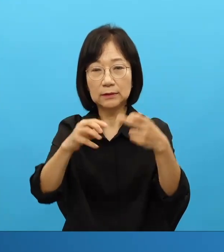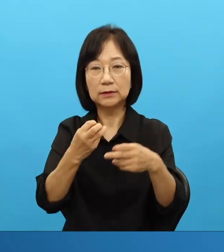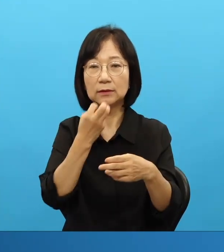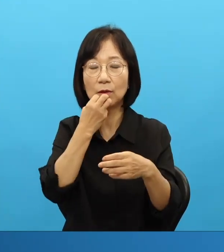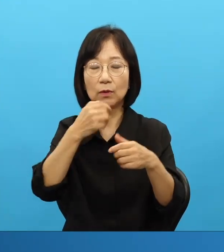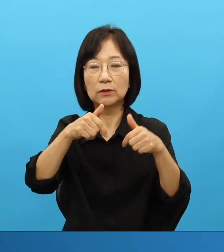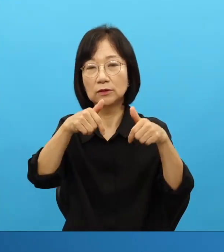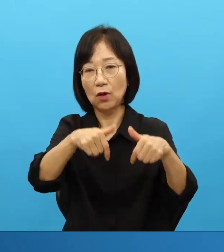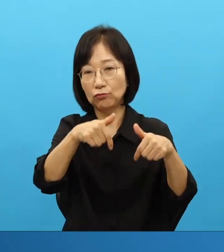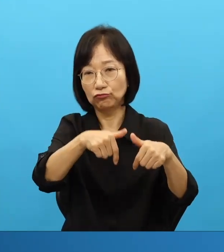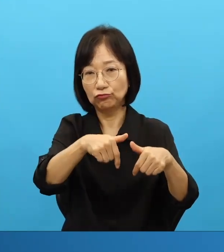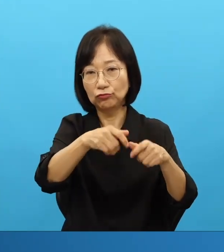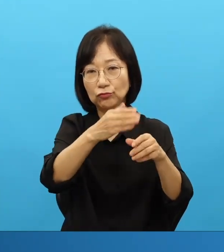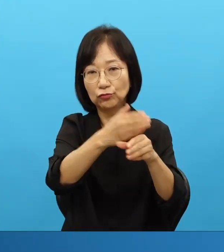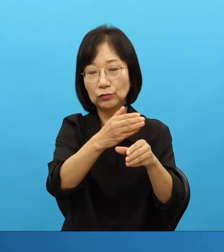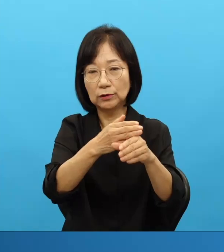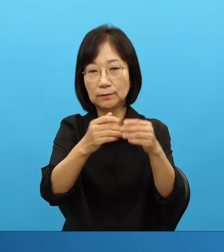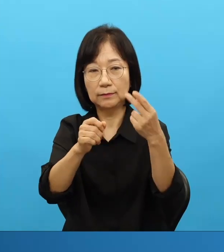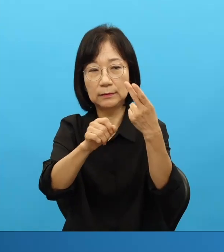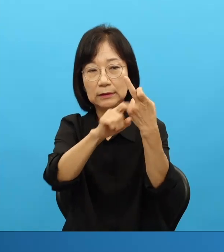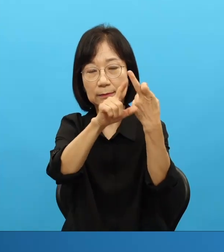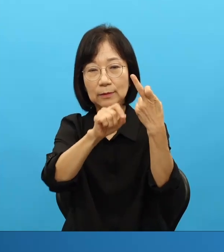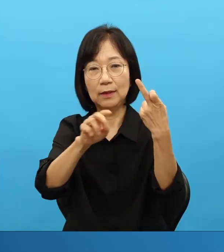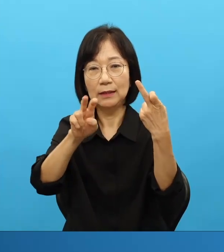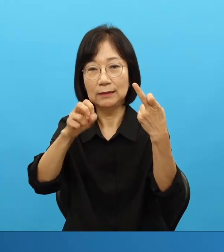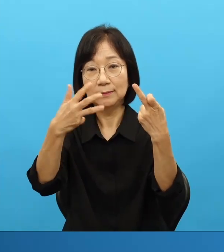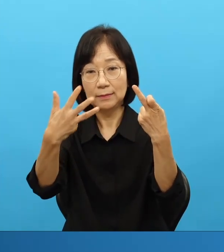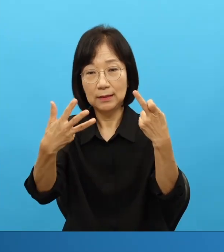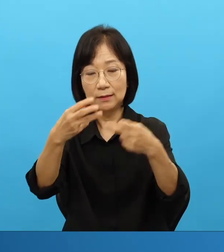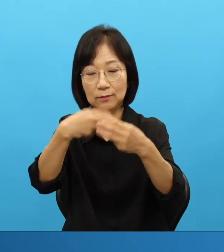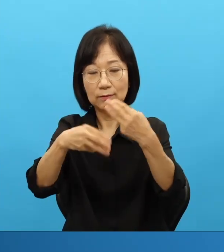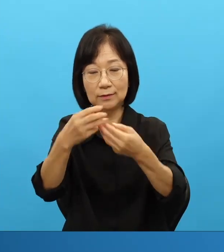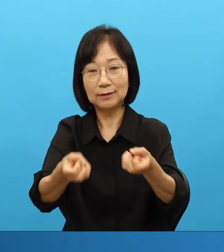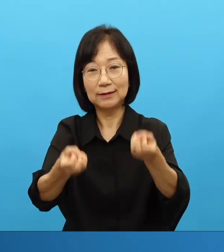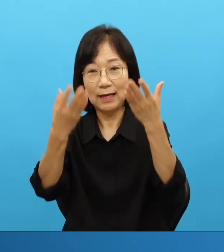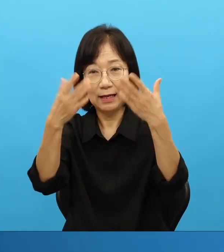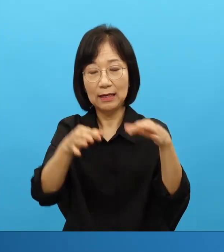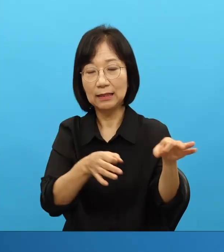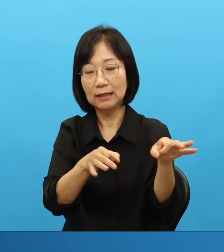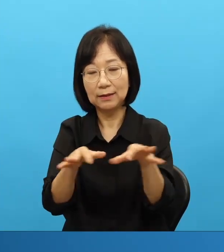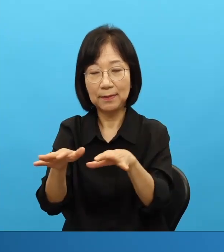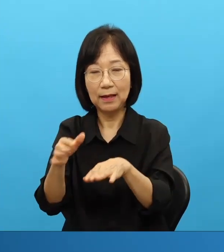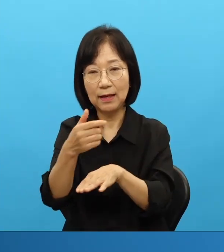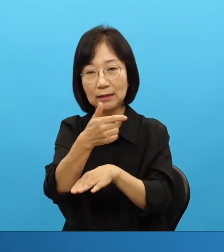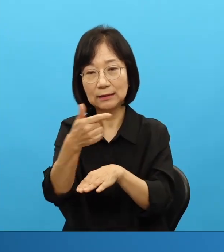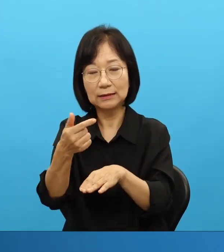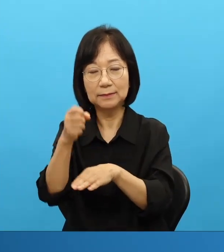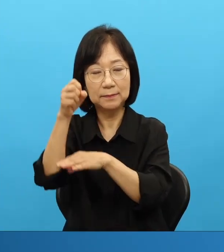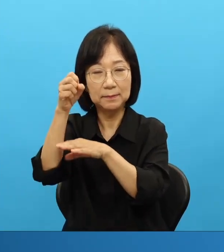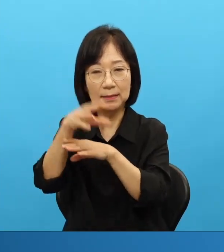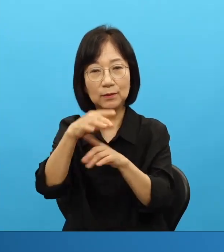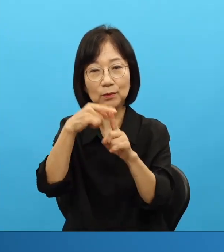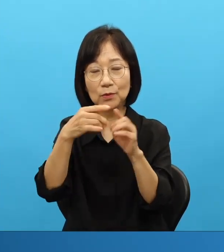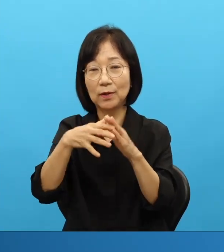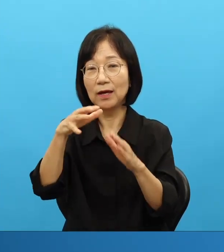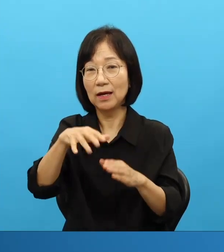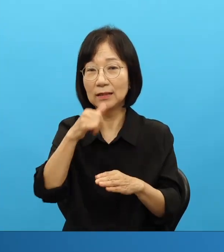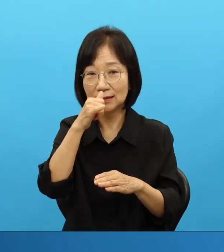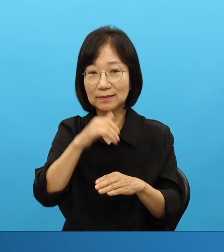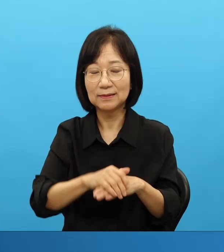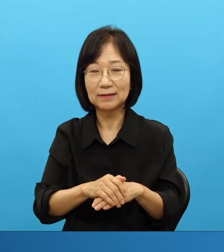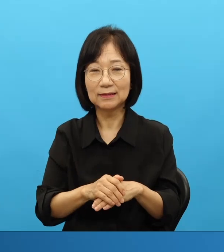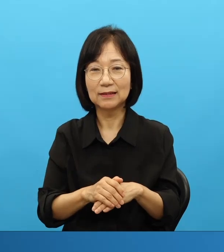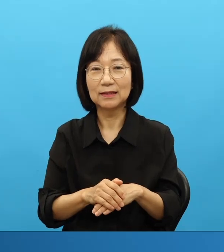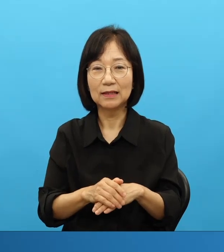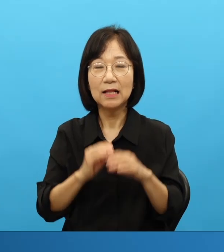서부지회를 중심으로 12월 마지막 핵심은 렘넌트 데이로 김해 큰빛교회에서 예배합니다. 하반기 토요